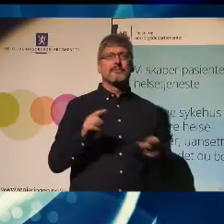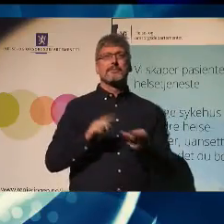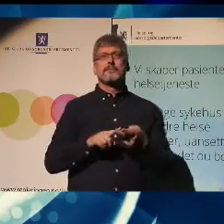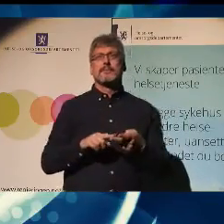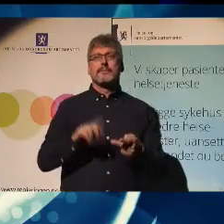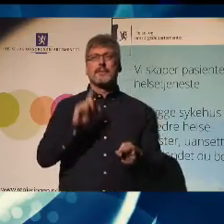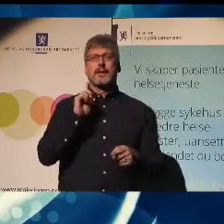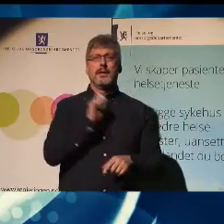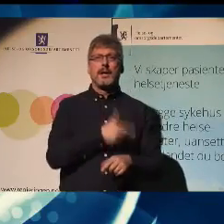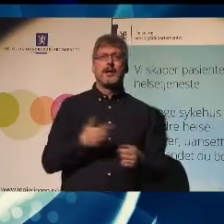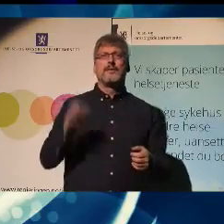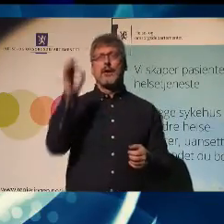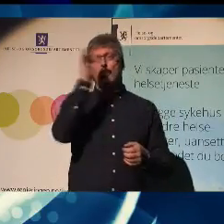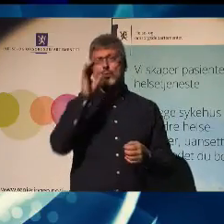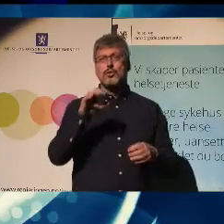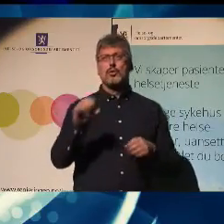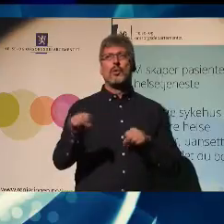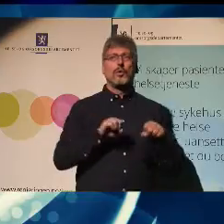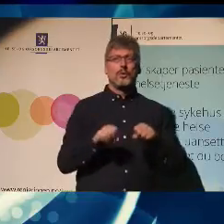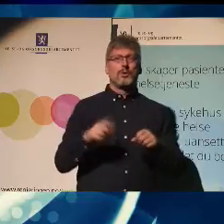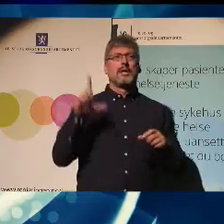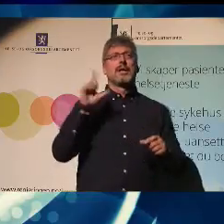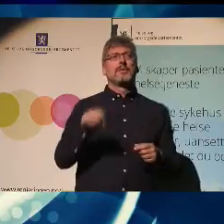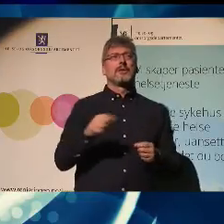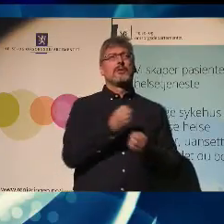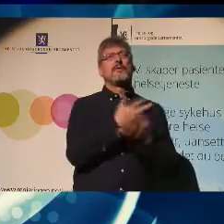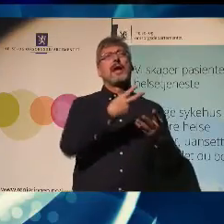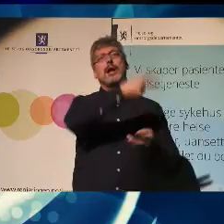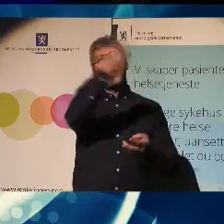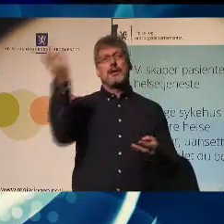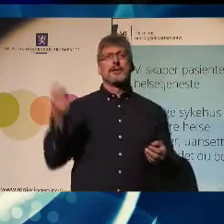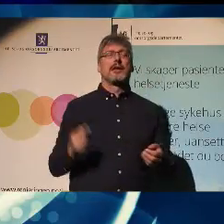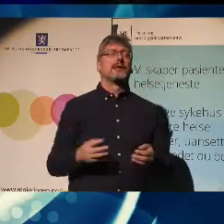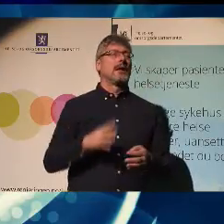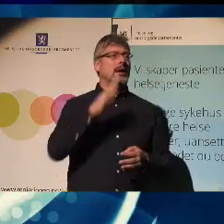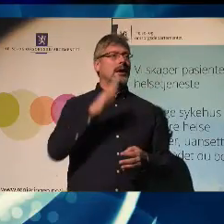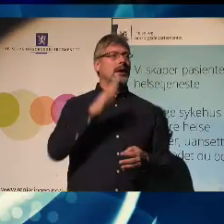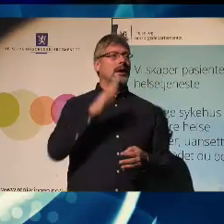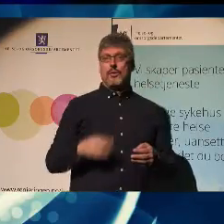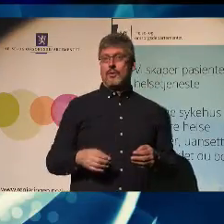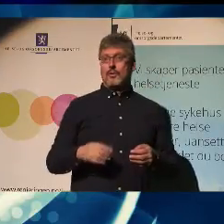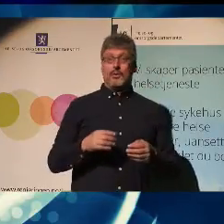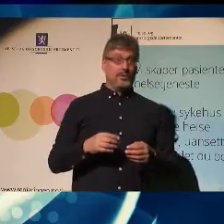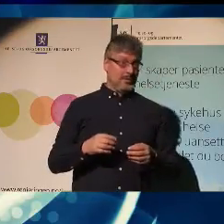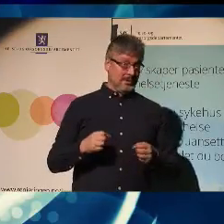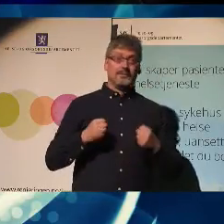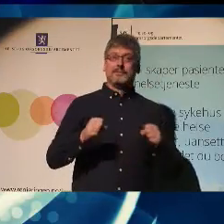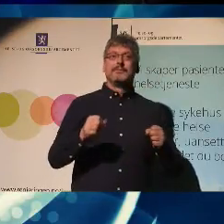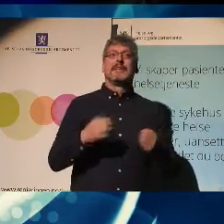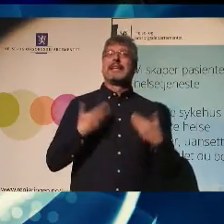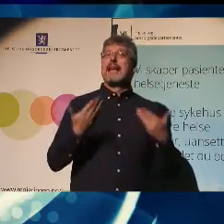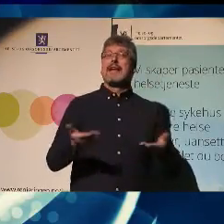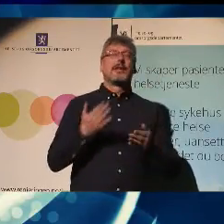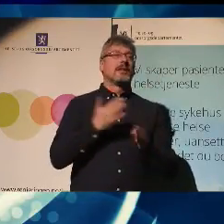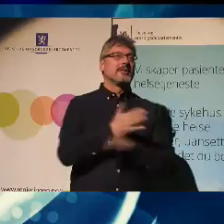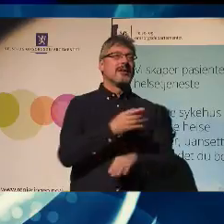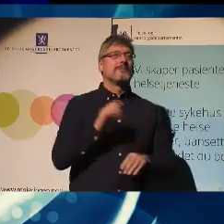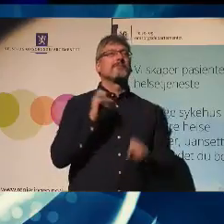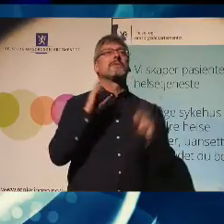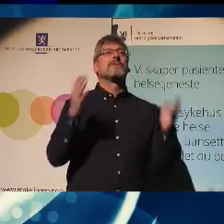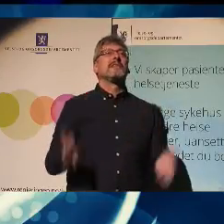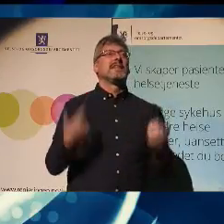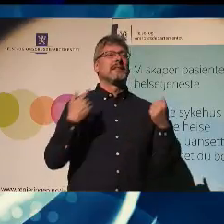Larvik, vi jobber med Oslo kommune ikke minst, og flere andre. Og det en utrolig givende sak. Og det klart at det har vært lettere for oss å finne